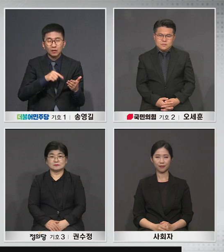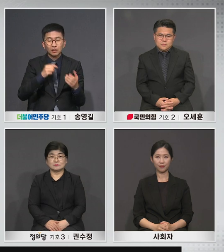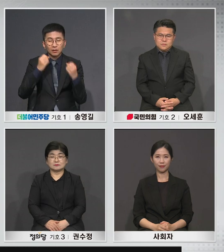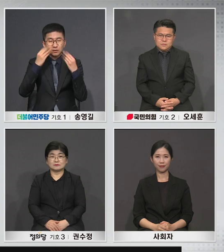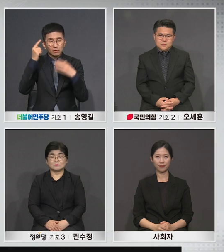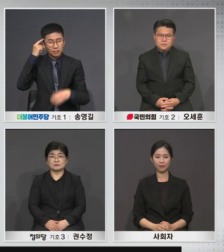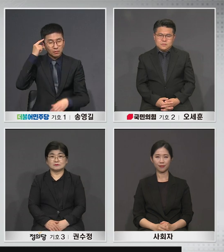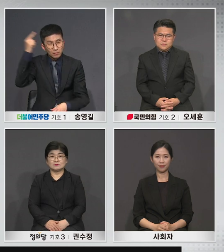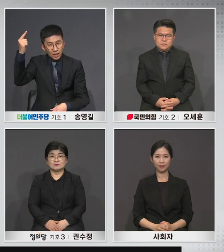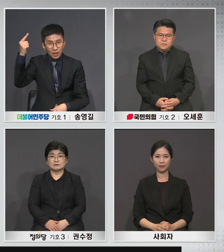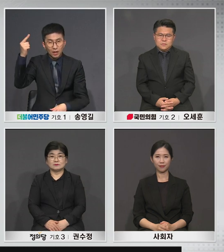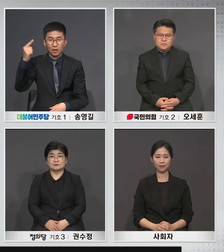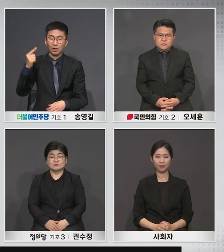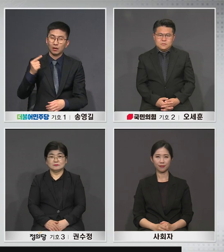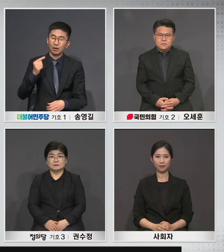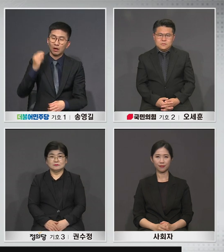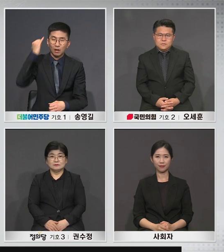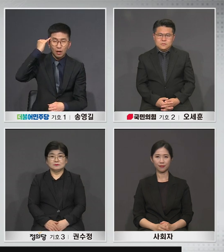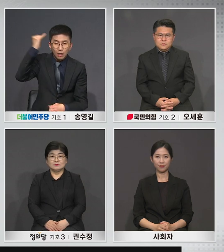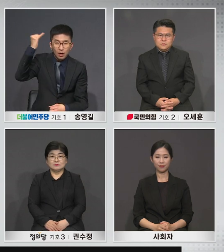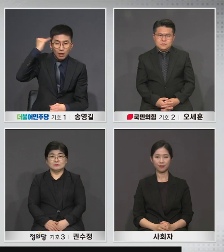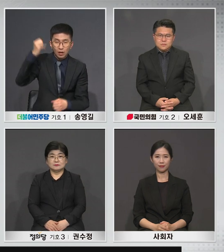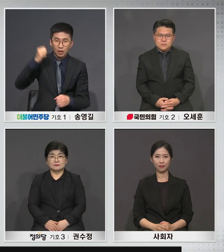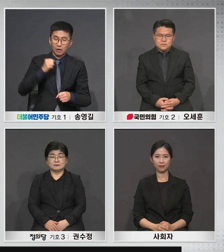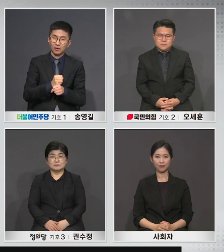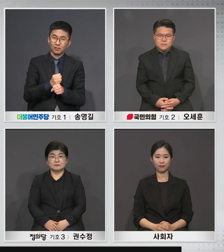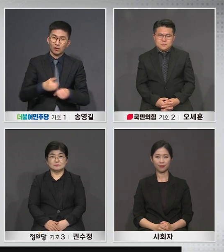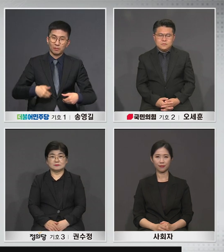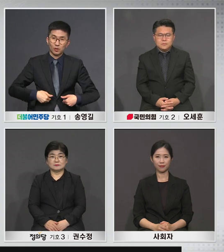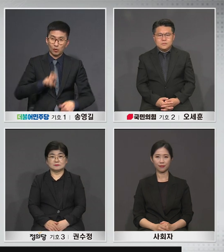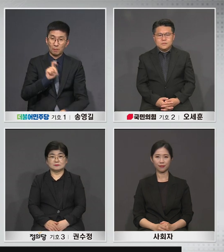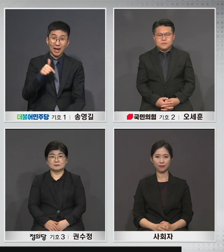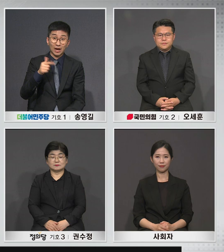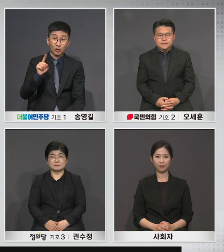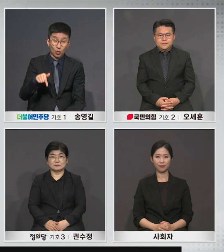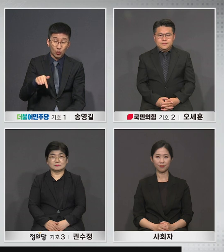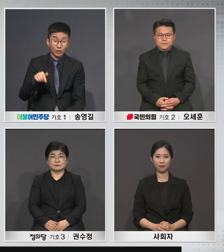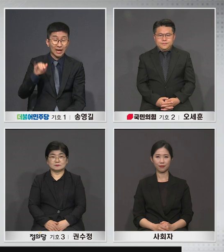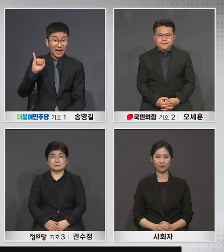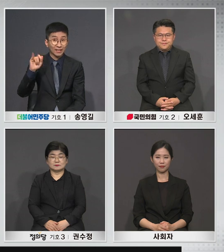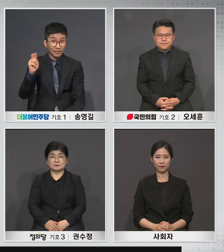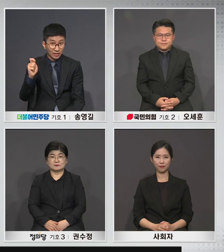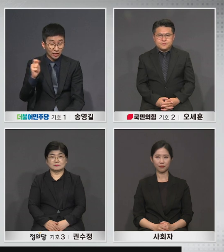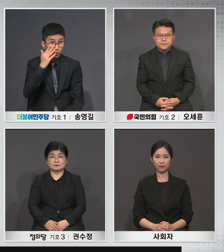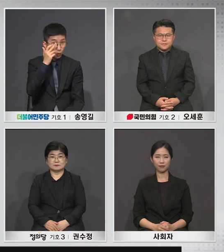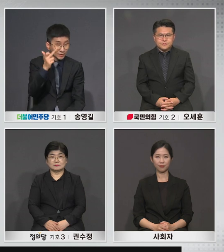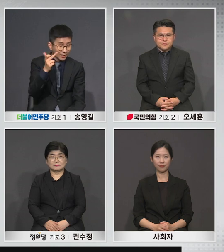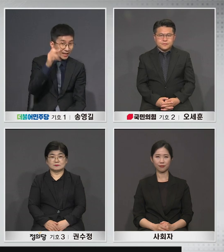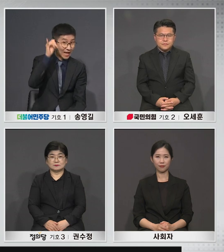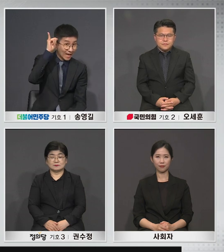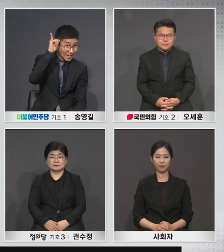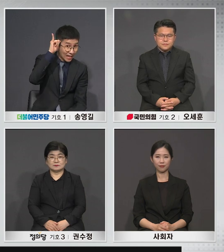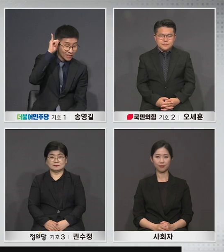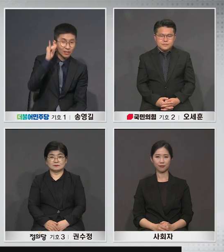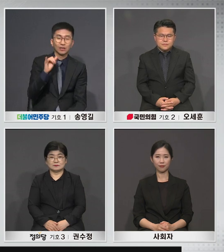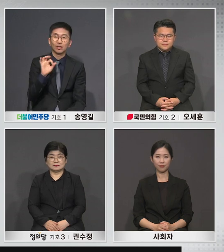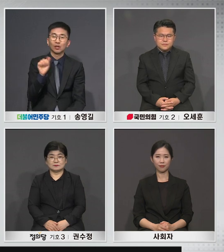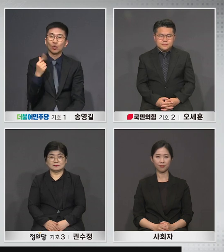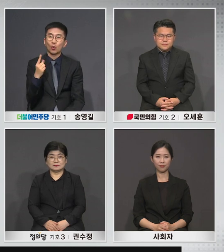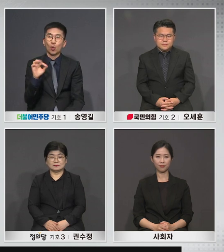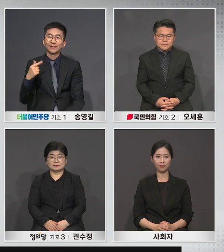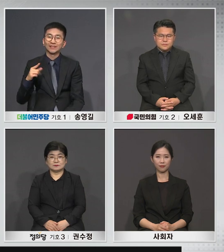기업 산업을 유치해야 됩니다. 그래서 마곡지구는 IT 분야, 용산지구는 AI 분야, 그리고 홍태창, 홍릉,